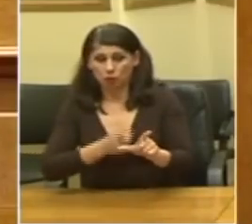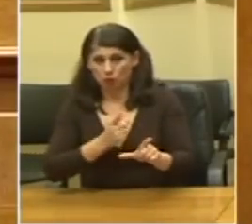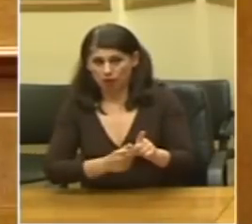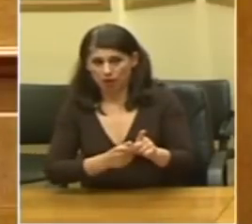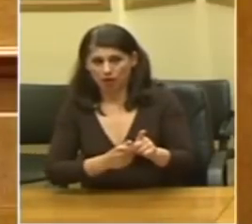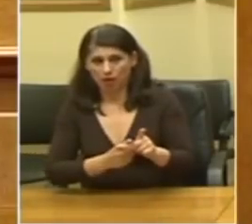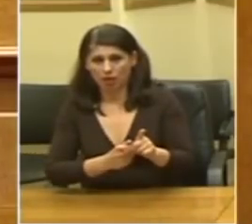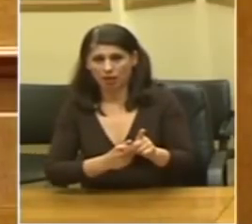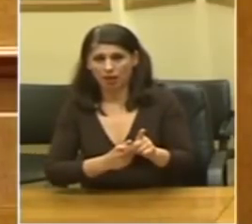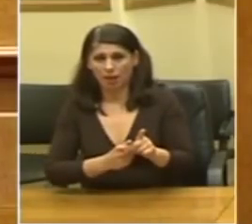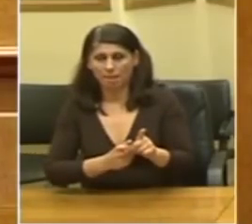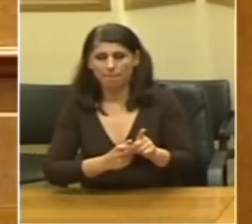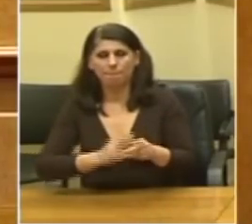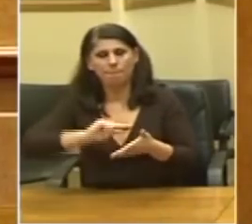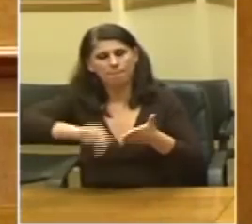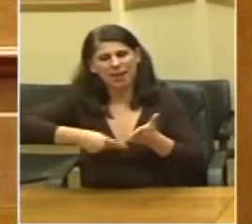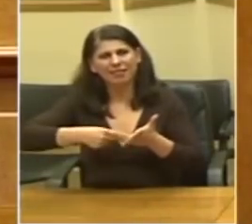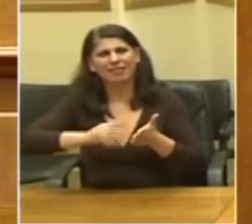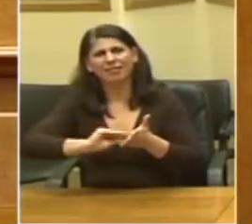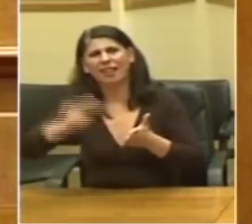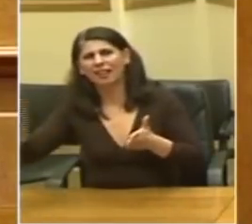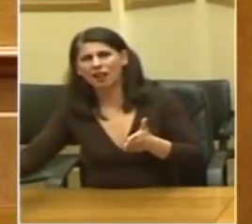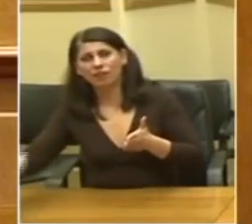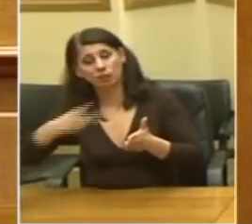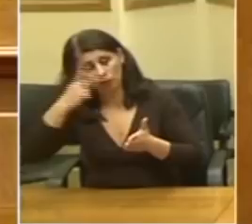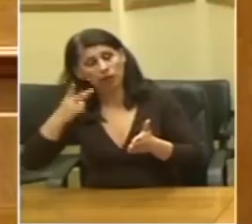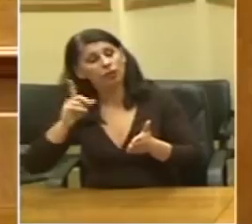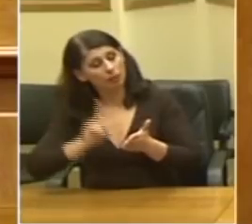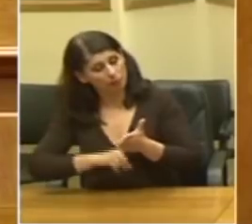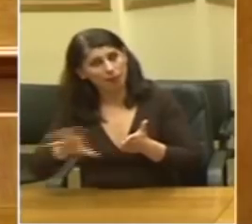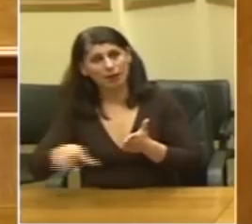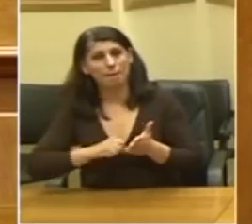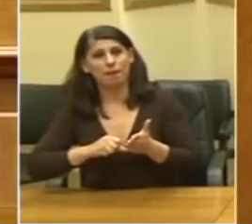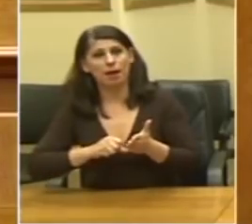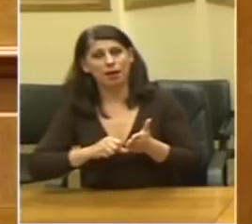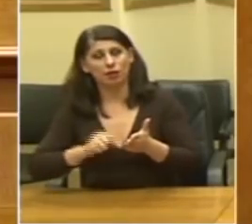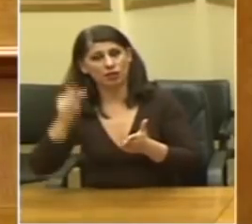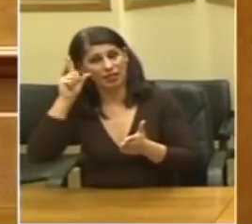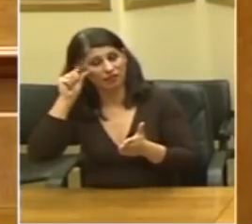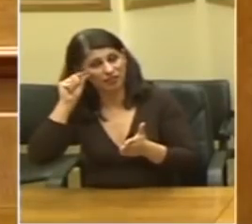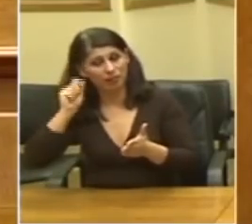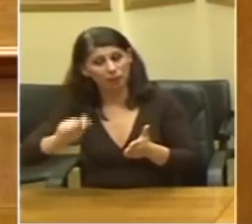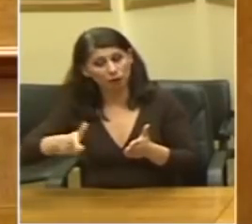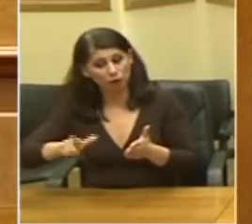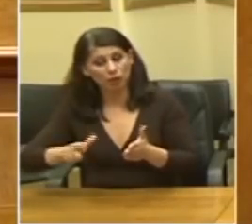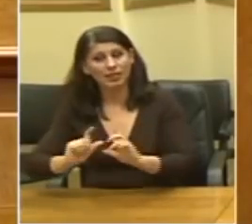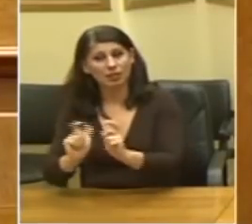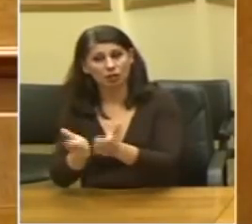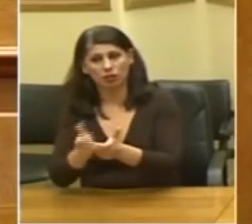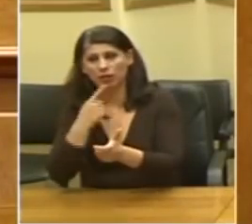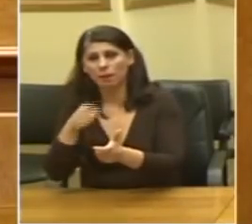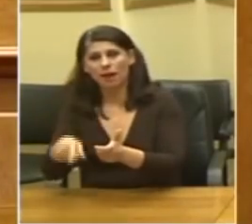τις μετεγγραφές που δικαιούνται και πρέπει να επέρνουν οι φοιτητές από φτωχές λαϊκές οικογένειες είπε ότι